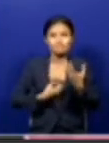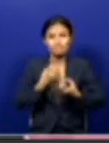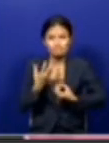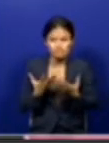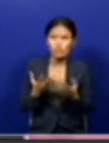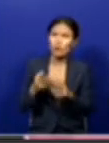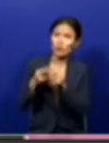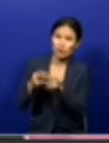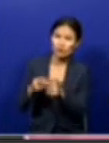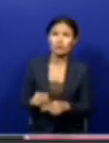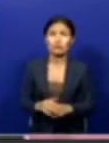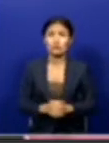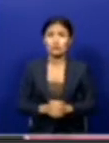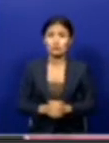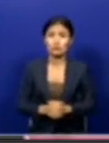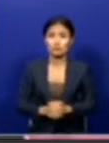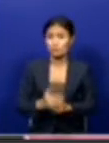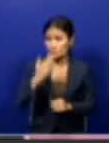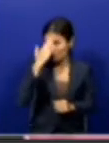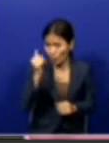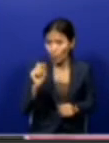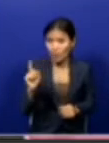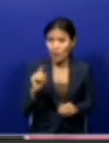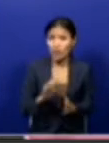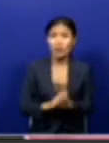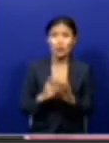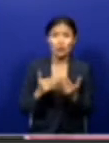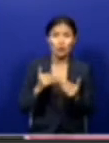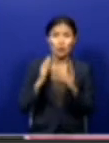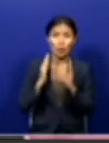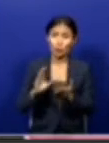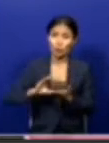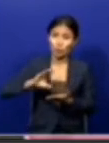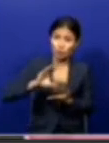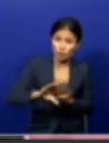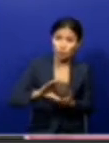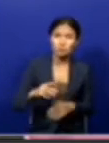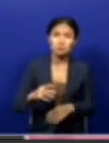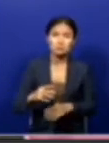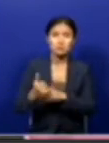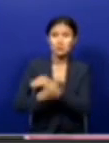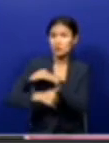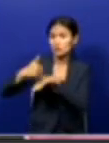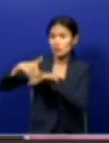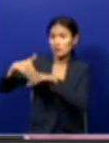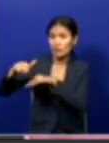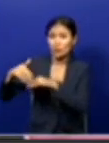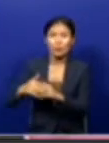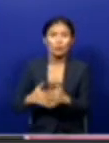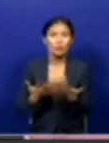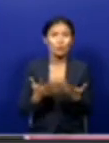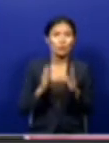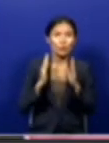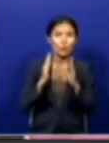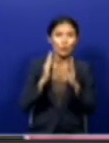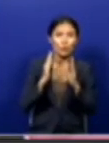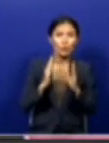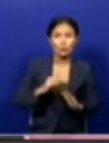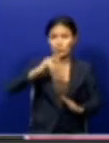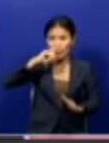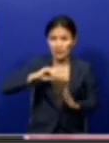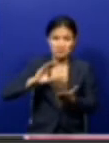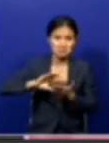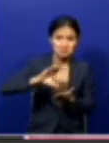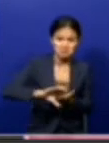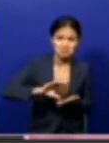การเรียกร้องความเชื่อมั่นของนักลงทุนก็ดีและผู้ประกอบการในประเทศให้เกิดการใช้จ่ายจับจ่ายใช้สอยนะครับว่